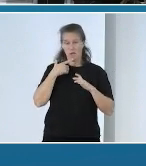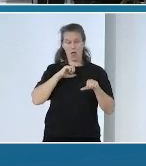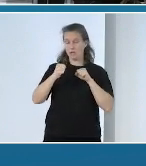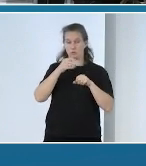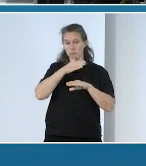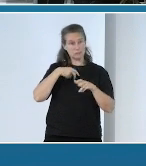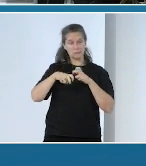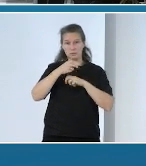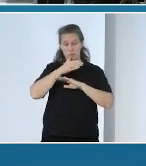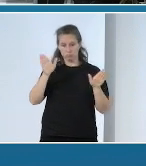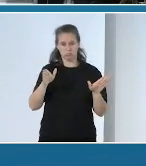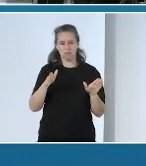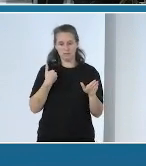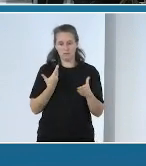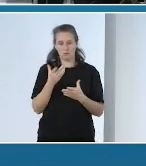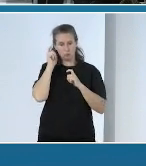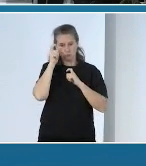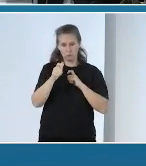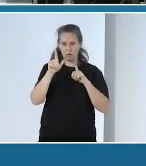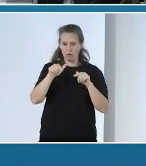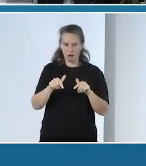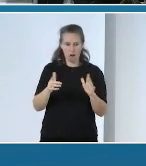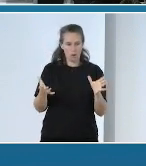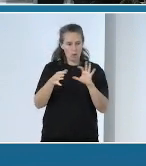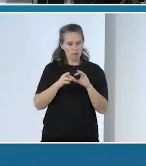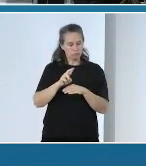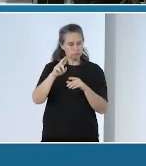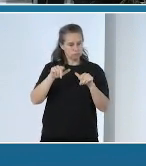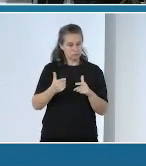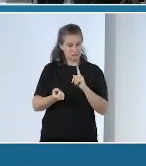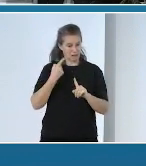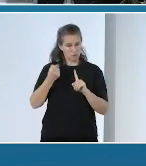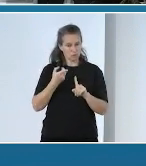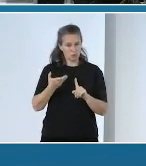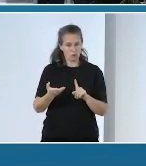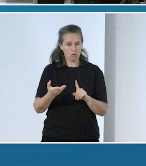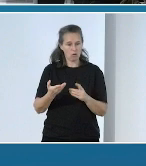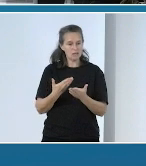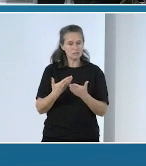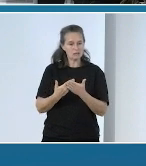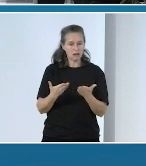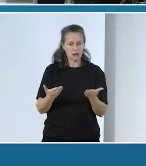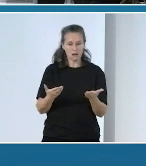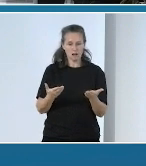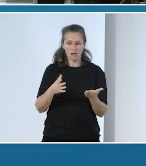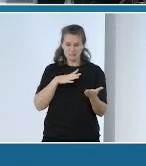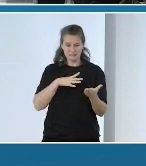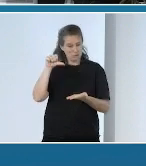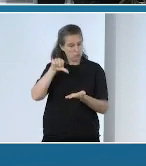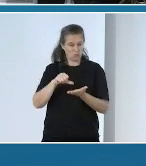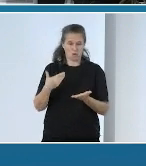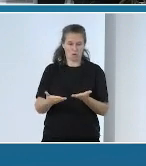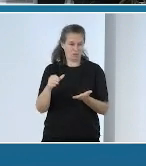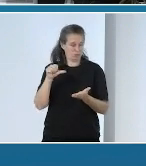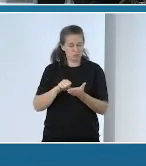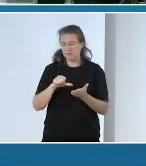on ne peut plus se déplacer, on ne peut plus rien faire. Donc c'est extrêmement important et c'est pour ça, c'est le centre, c'est vraiment